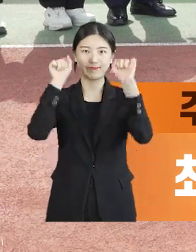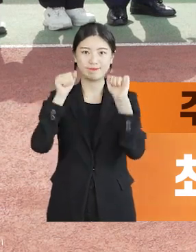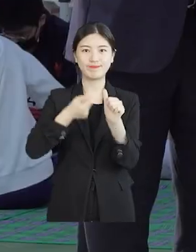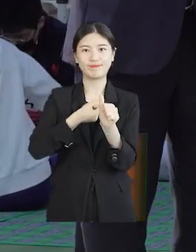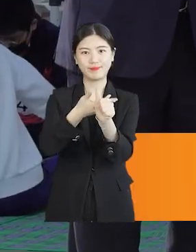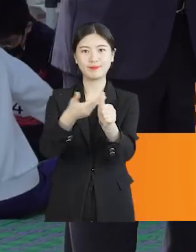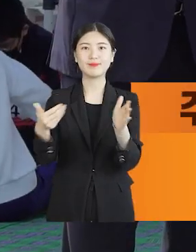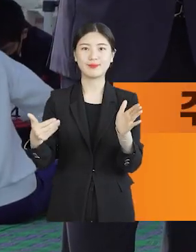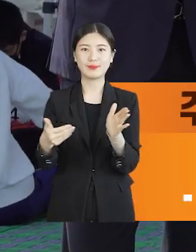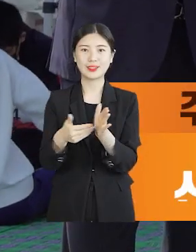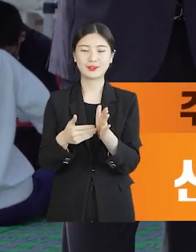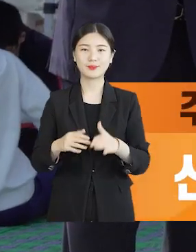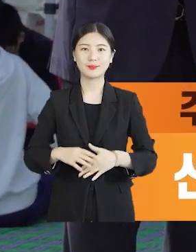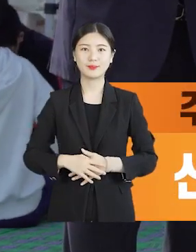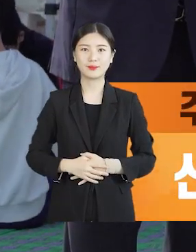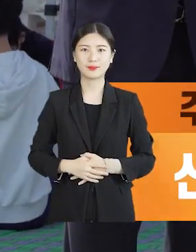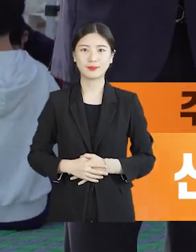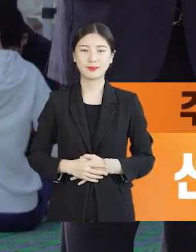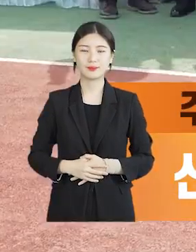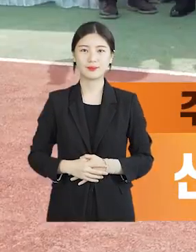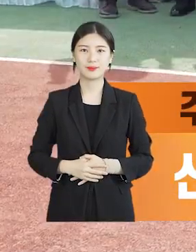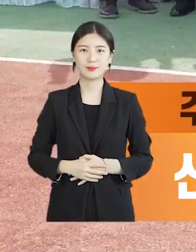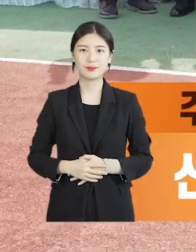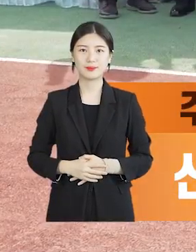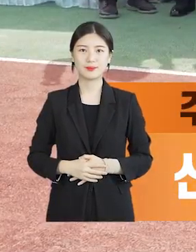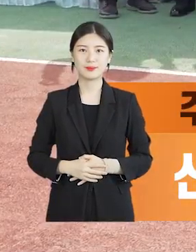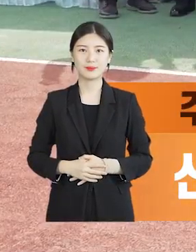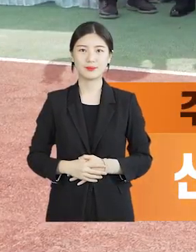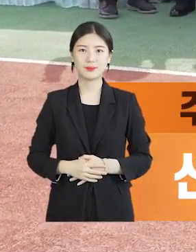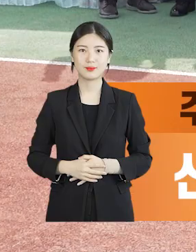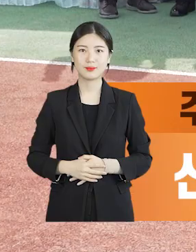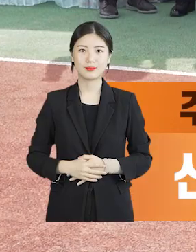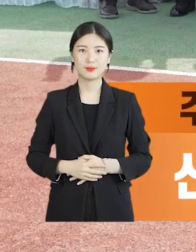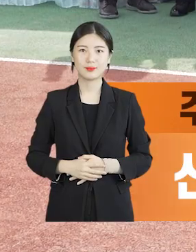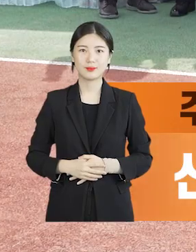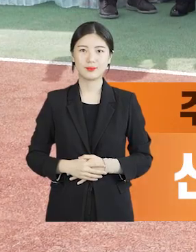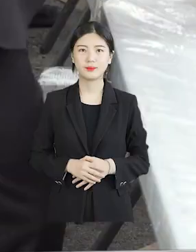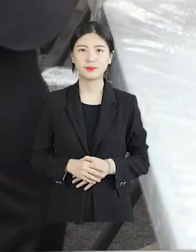방문해 선수들을 격려하며 응원을 더했습니다.